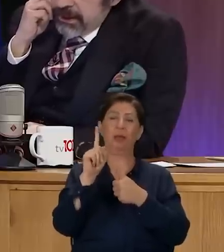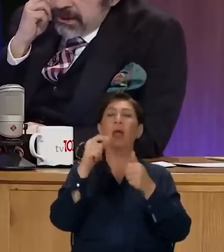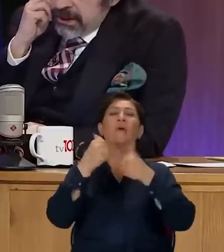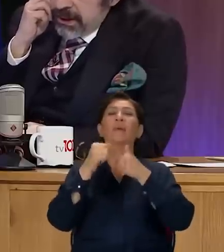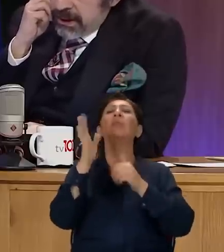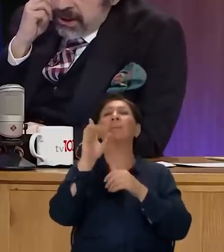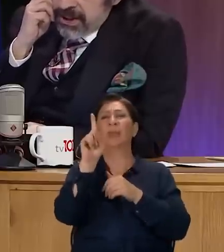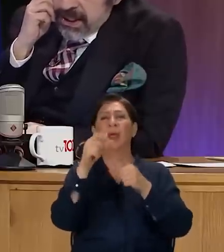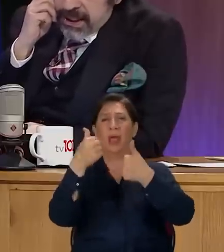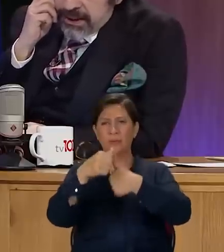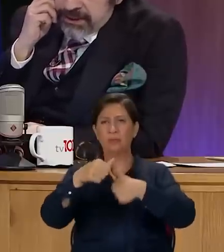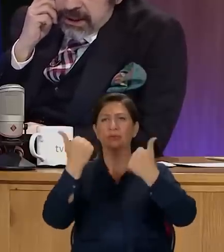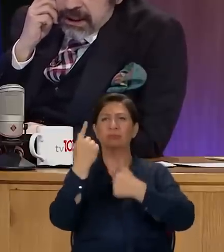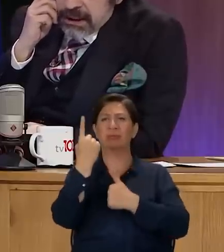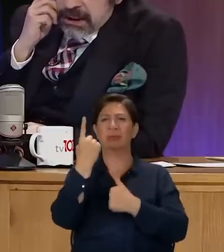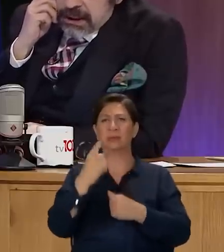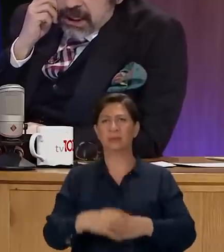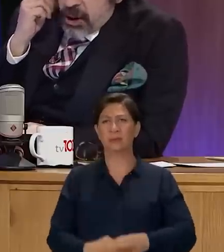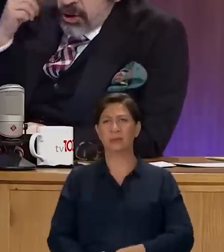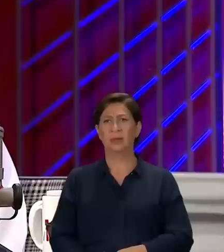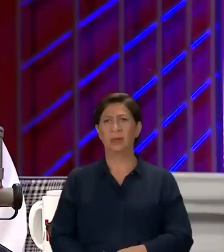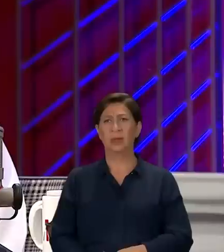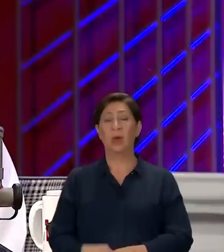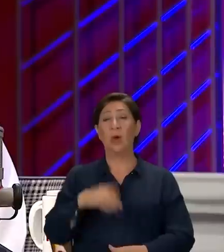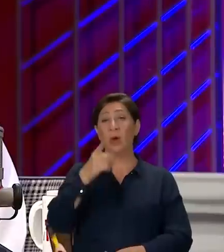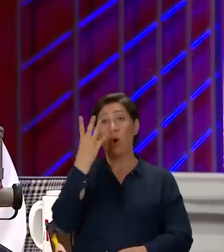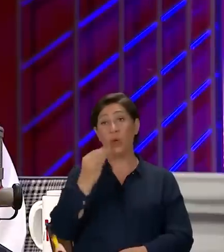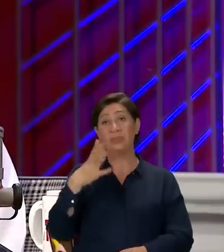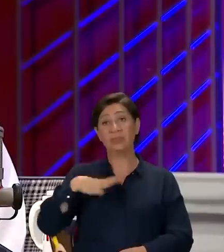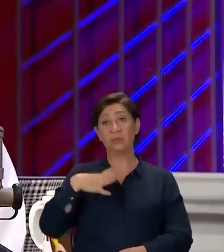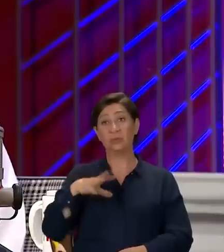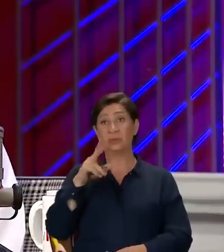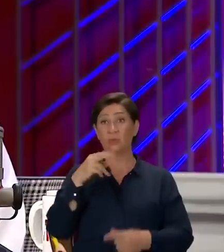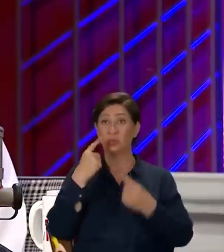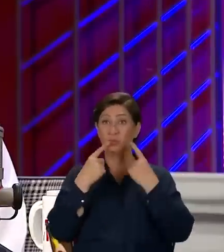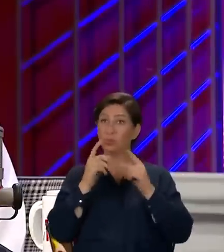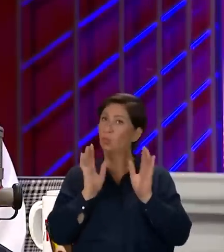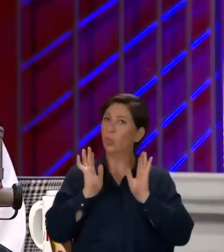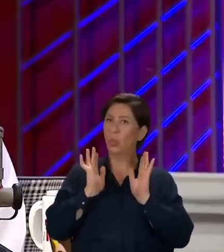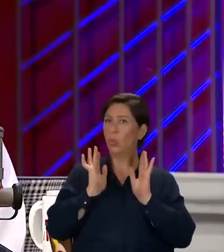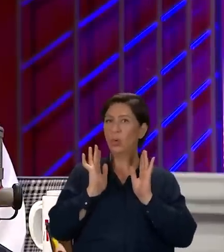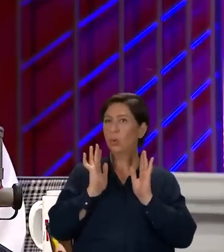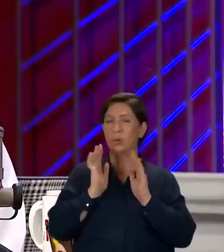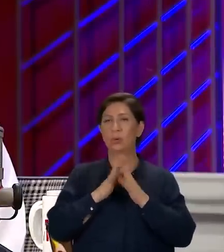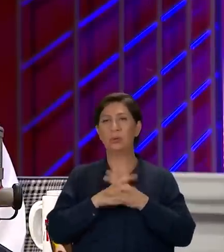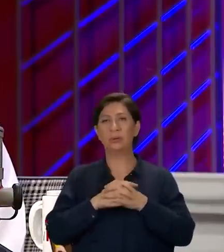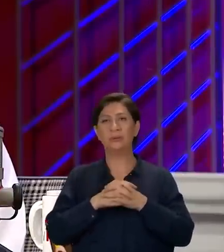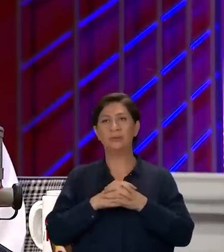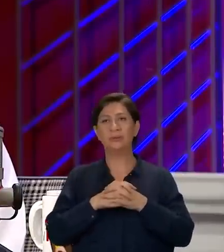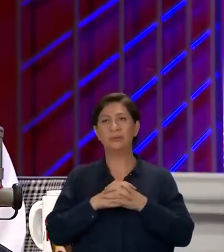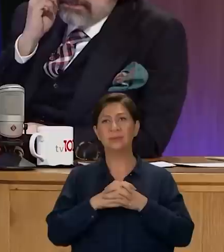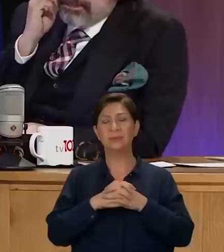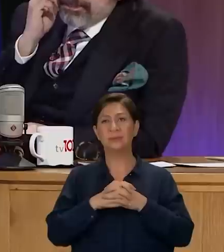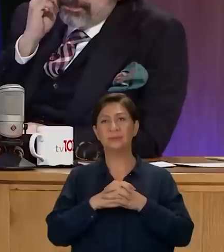evet. İlk ve tek evet. Ha öyle olmasını istiyormuşsun gibi konuşuyorsun. Yok. Yok yani bir daha. Evet peki bu